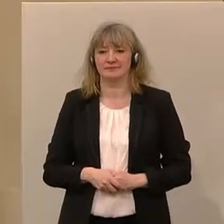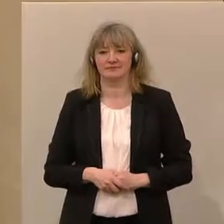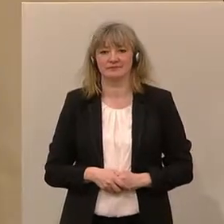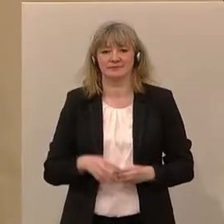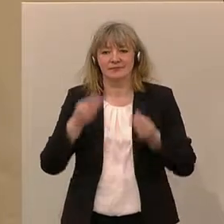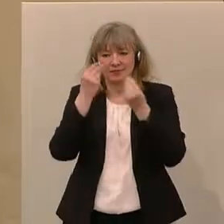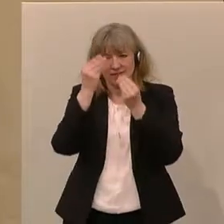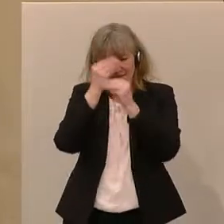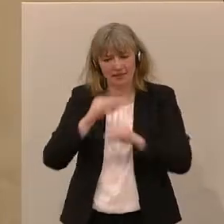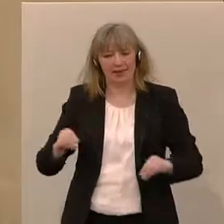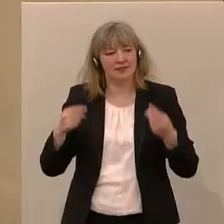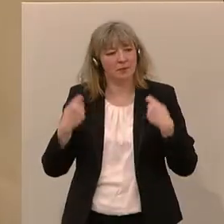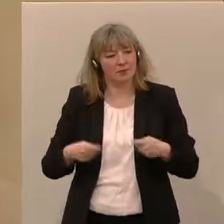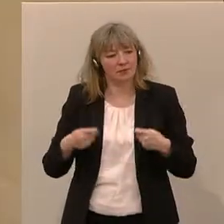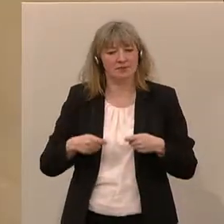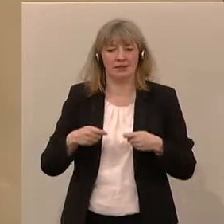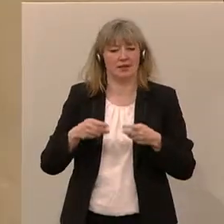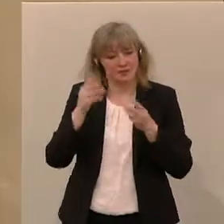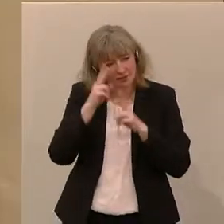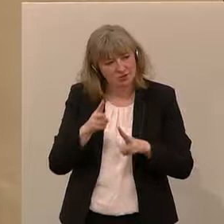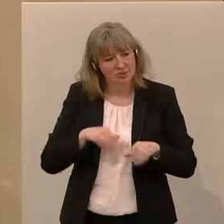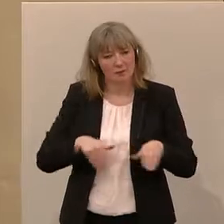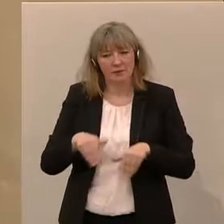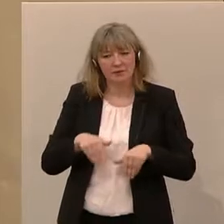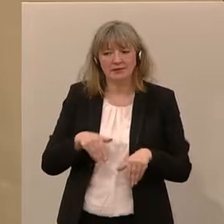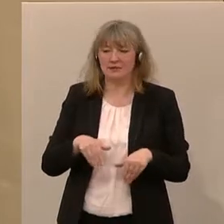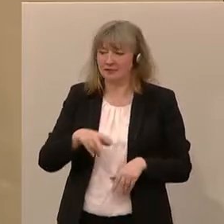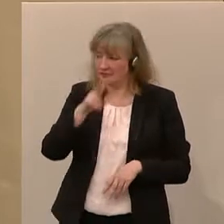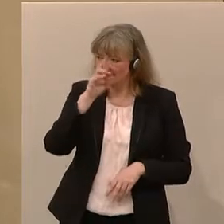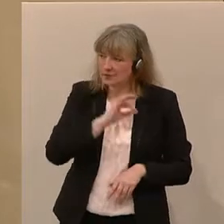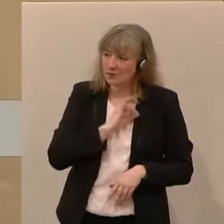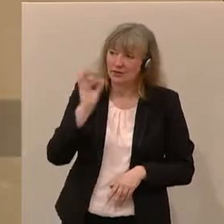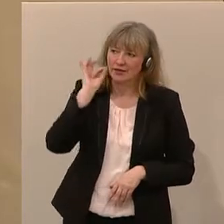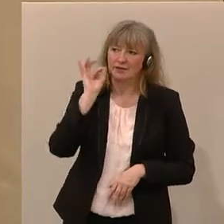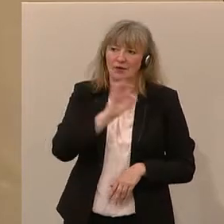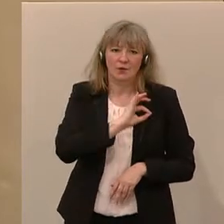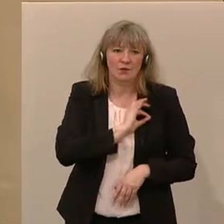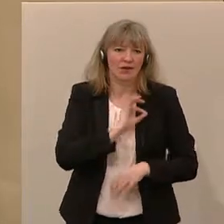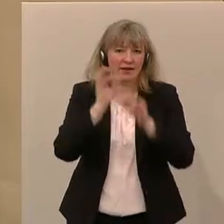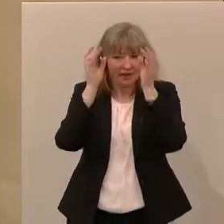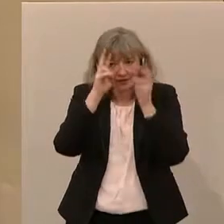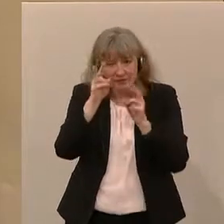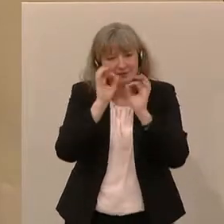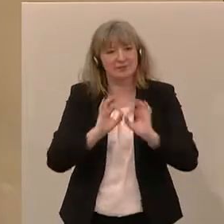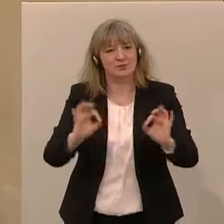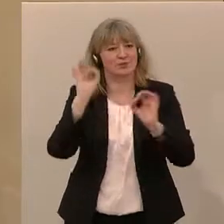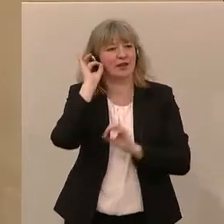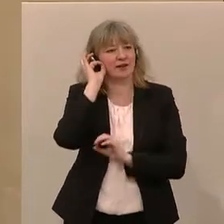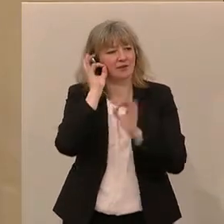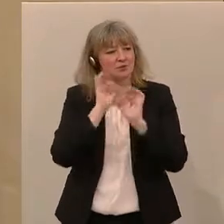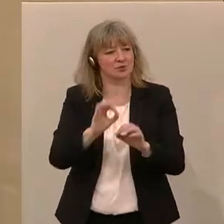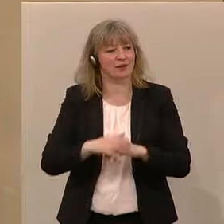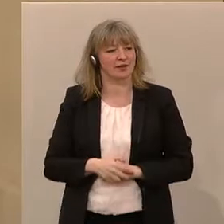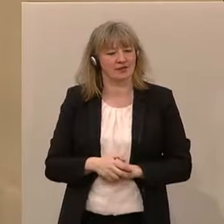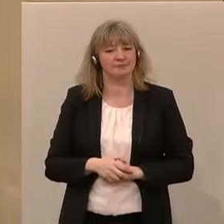Sehr geehrter Herr Präsident, geschätzte Minister, werte Kolleginnen und Kollegen, werte Zuseherinnen und Zuseher. Die